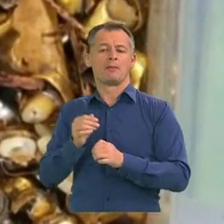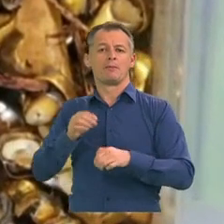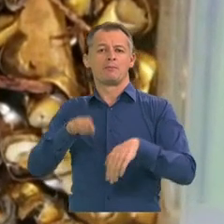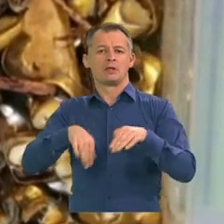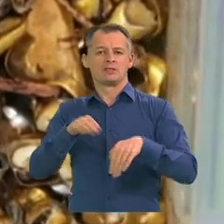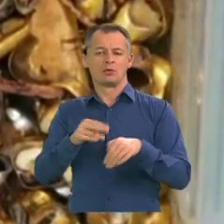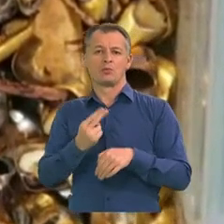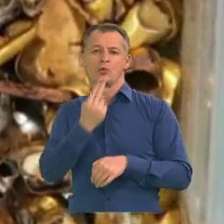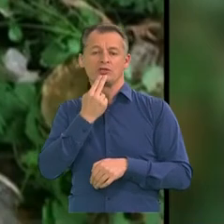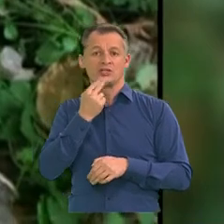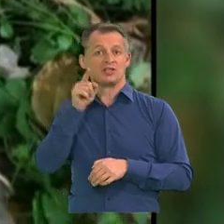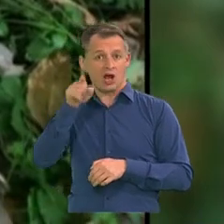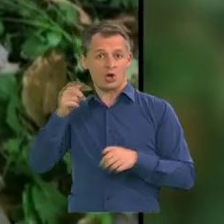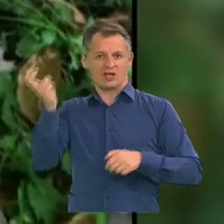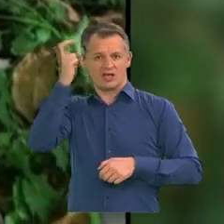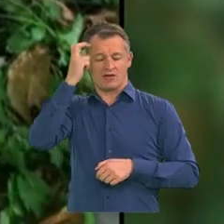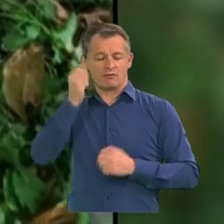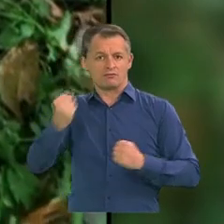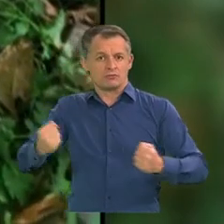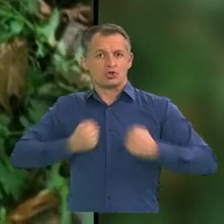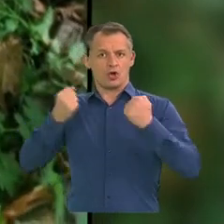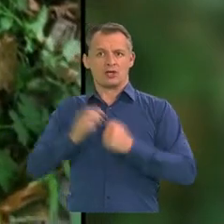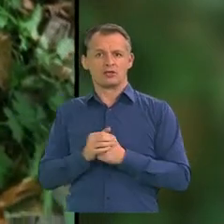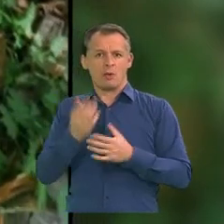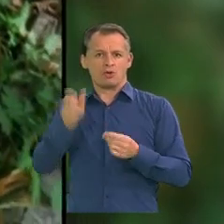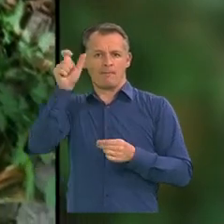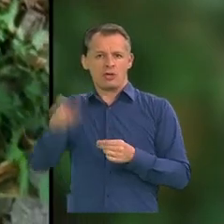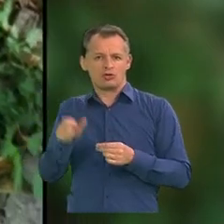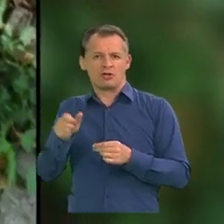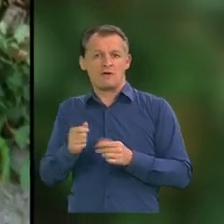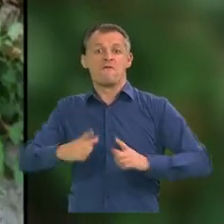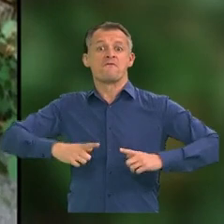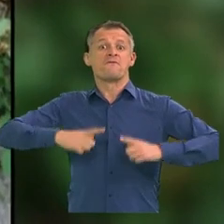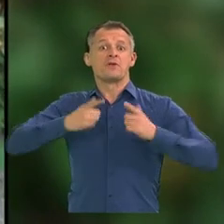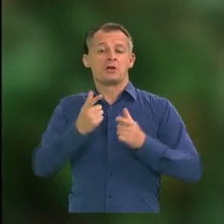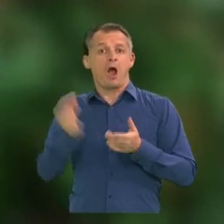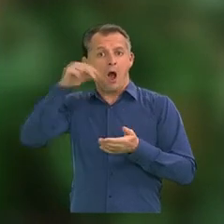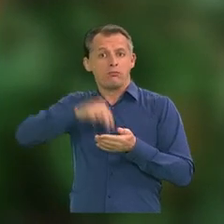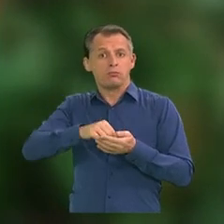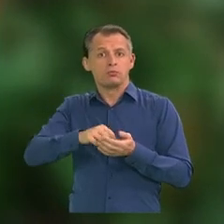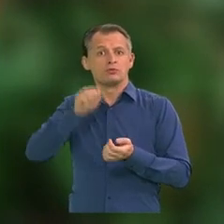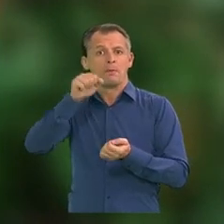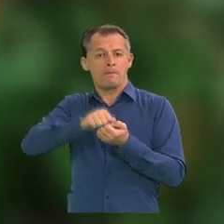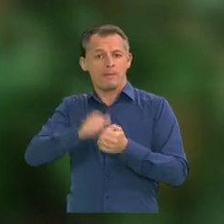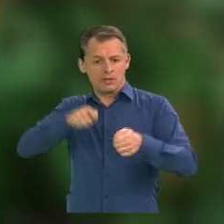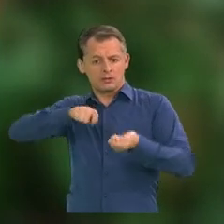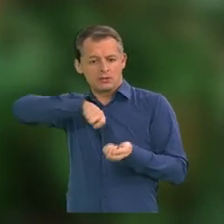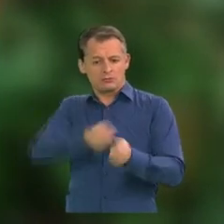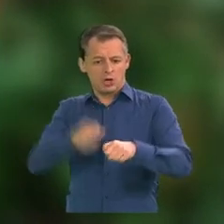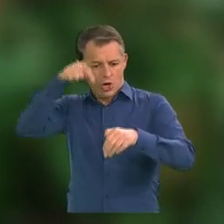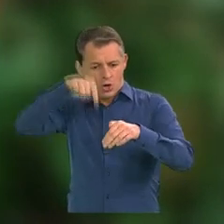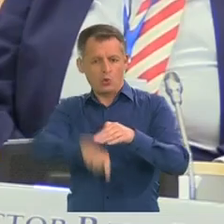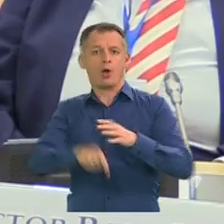sunt cutremurătoare. Tot aici, mai mulți civili ar fi fost îngropați de vii de anchetatorii ruși. Numărul victimelor nu a fost încă stabilit cu